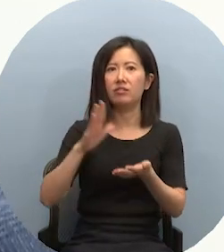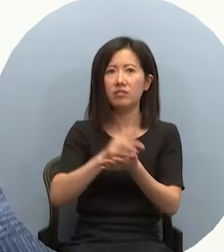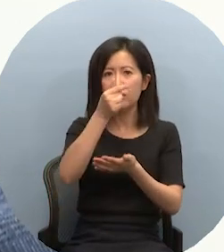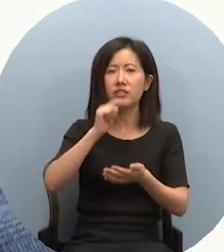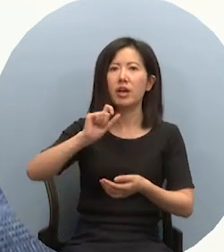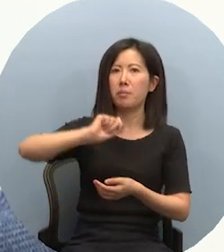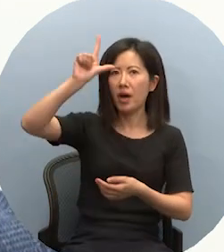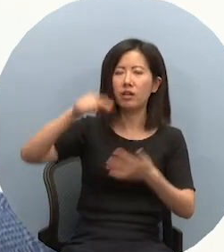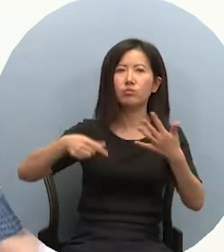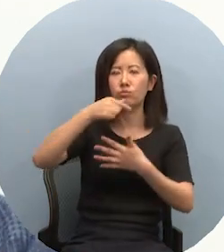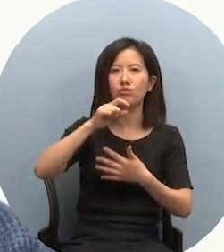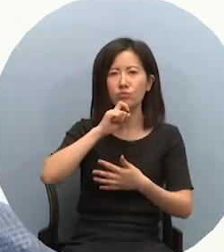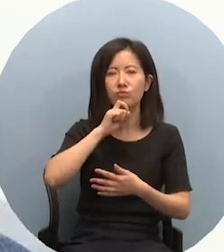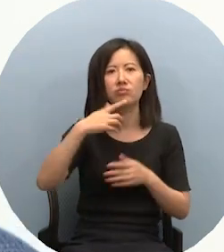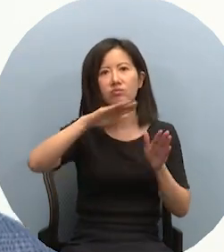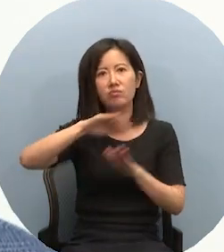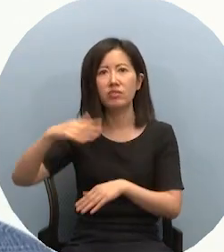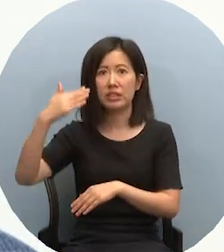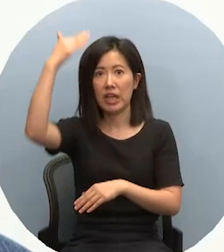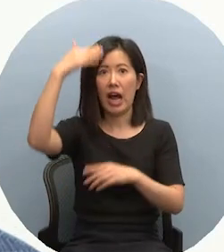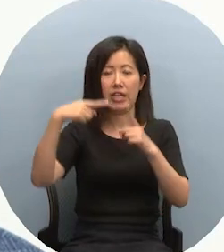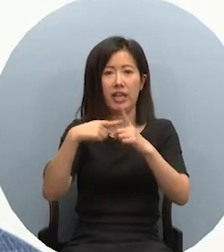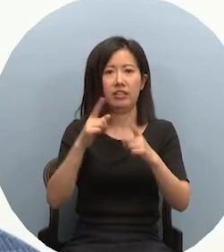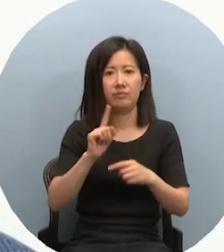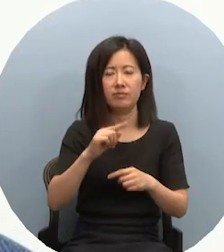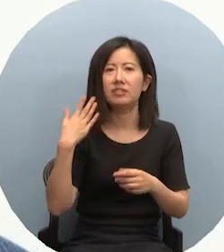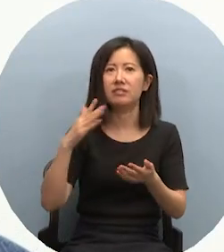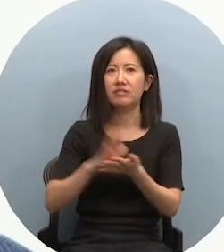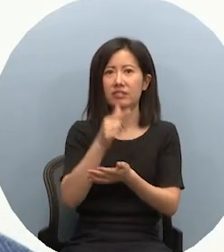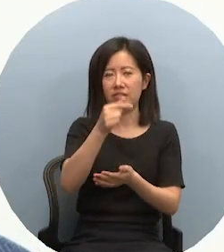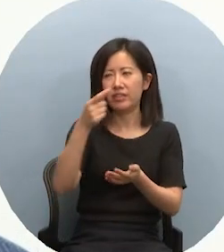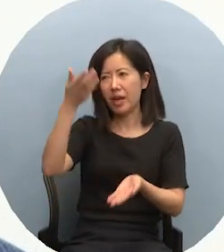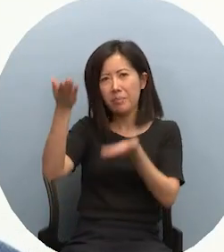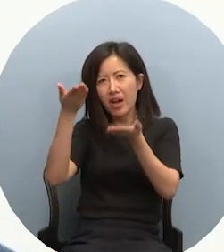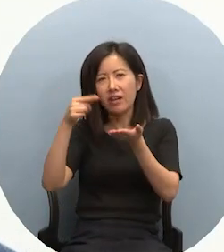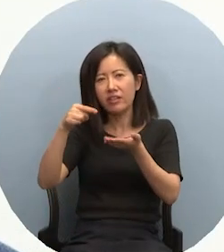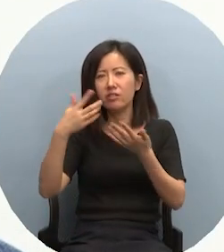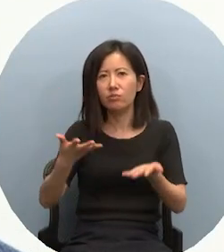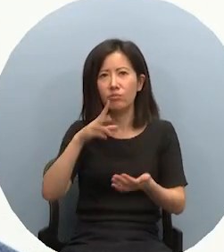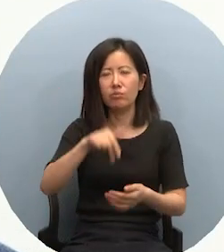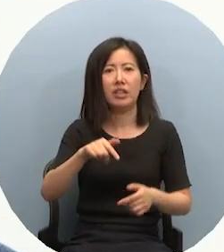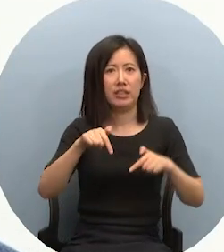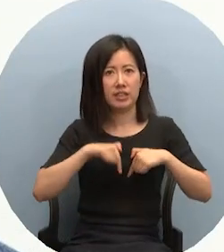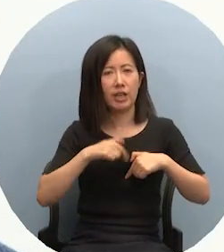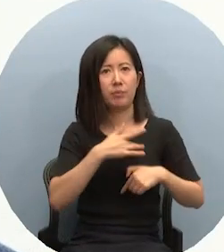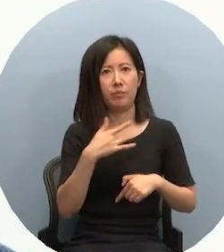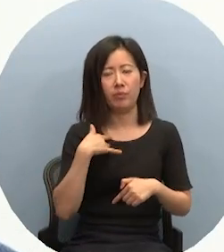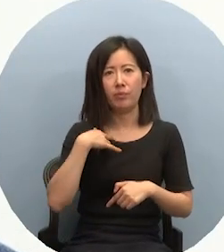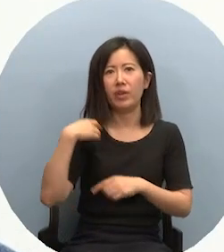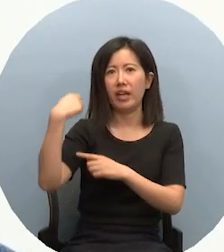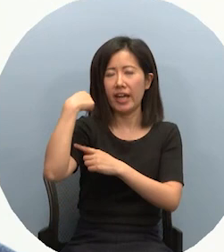我們看看成年人的結果是怎樣。總結來說就是說跟十年前比較，我們發覺有個趨勢就是心肺功能、肌